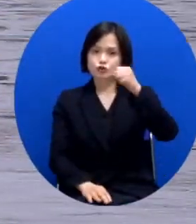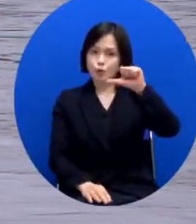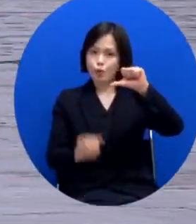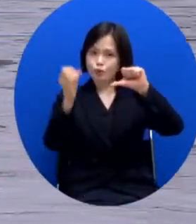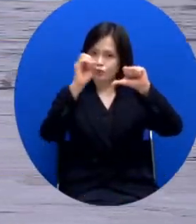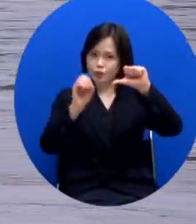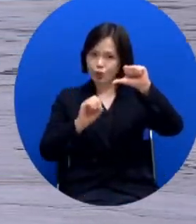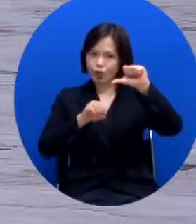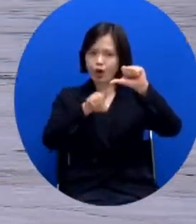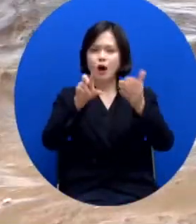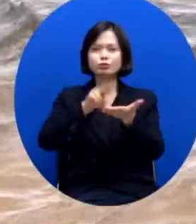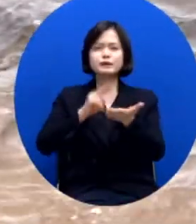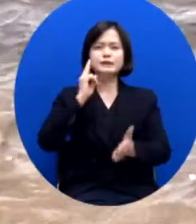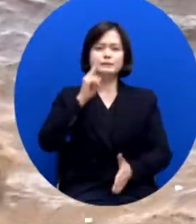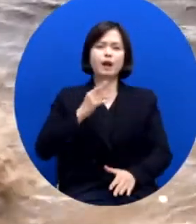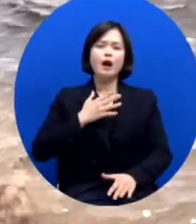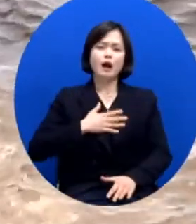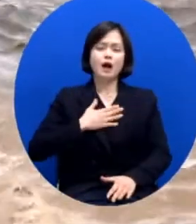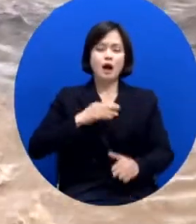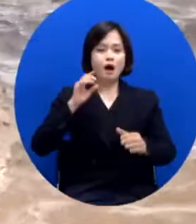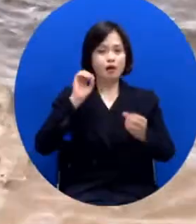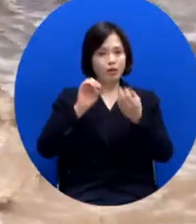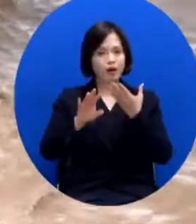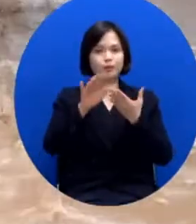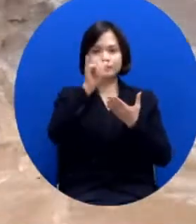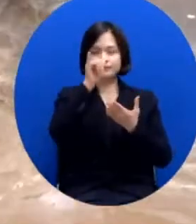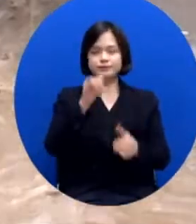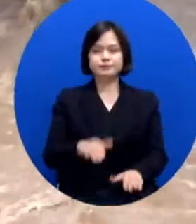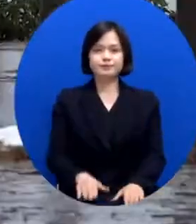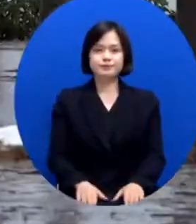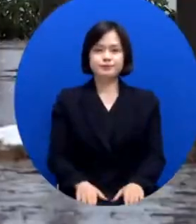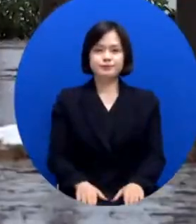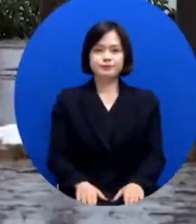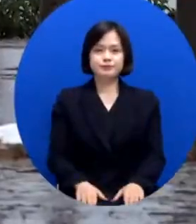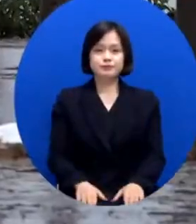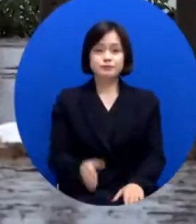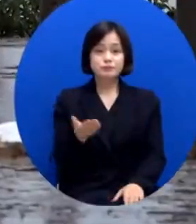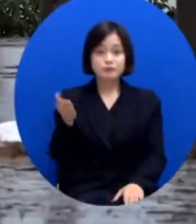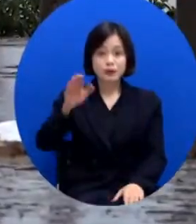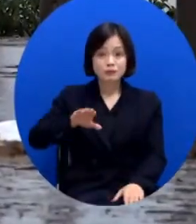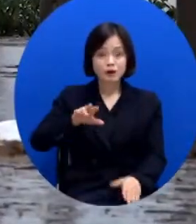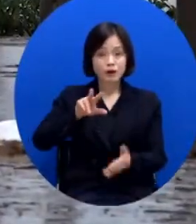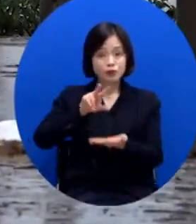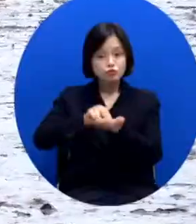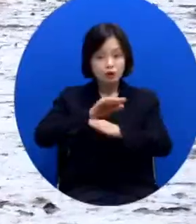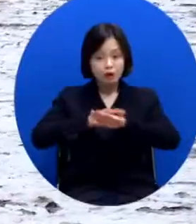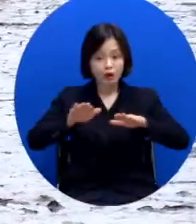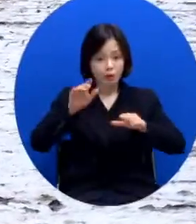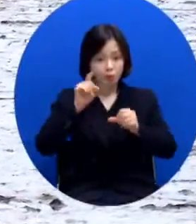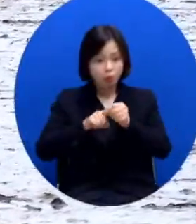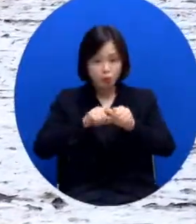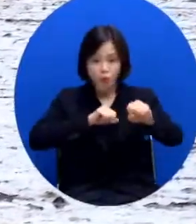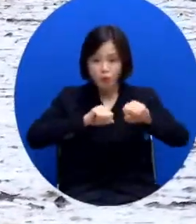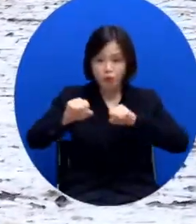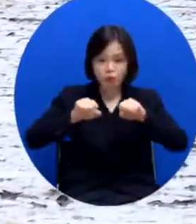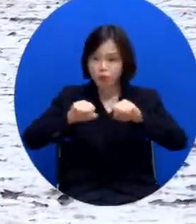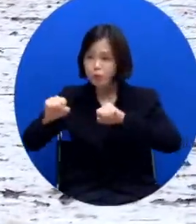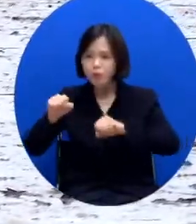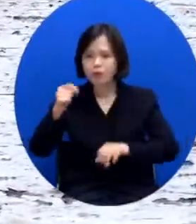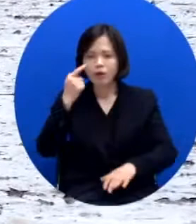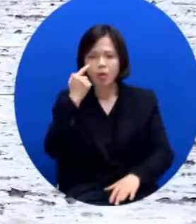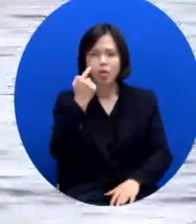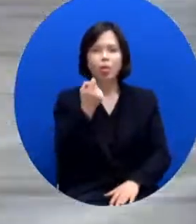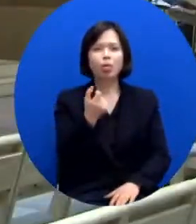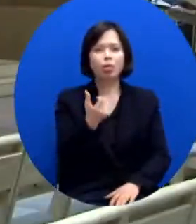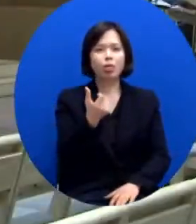기후위기의 심각성에 절감하고 있는 것으로 나타났습니다. 하지만 여전히 기후위기 극복을 위한 활동은 미비한